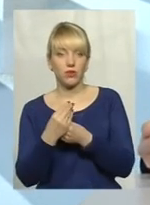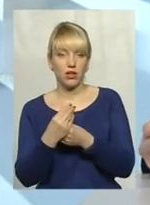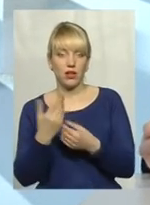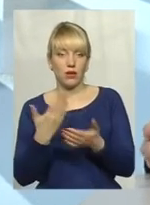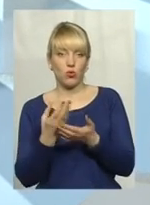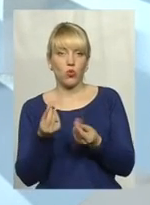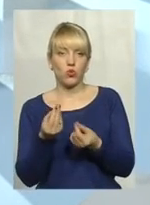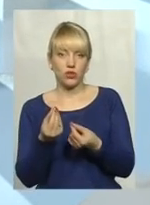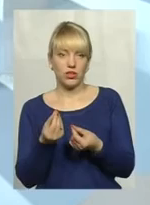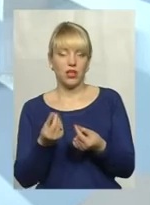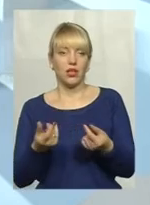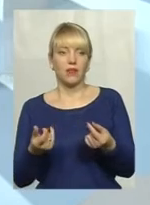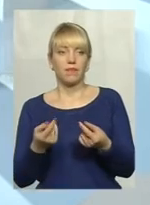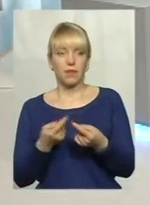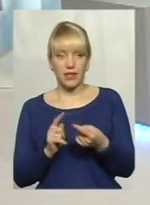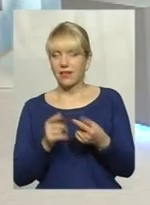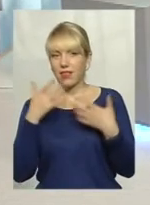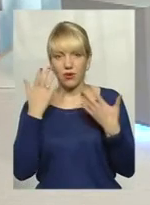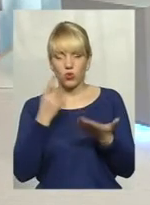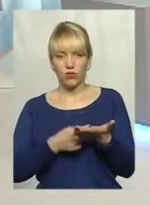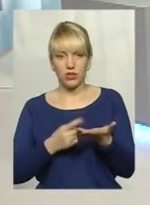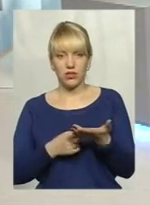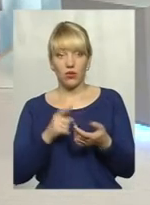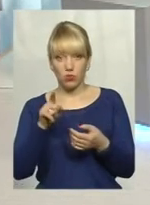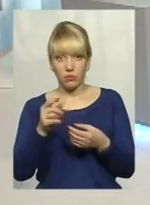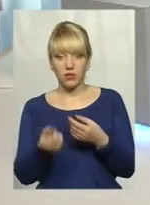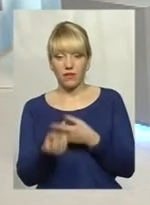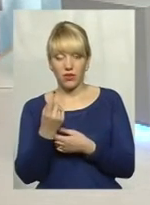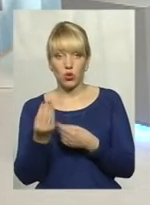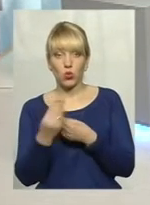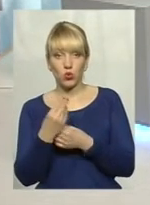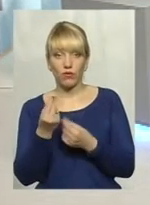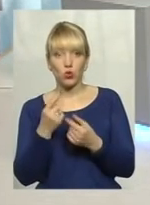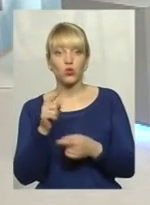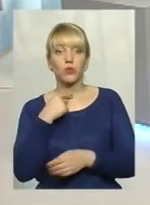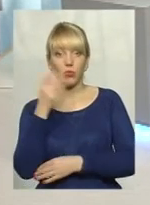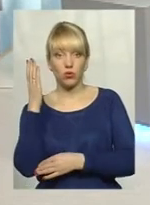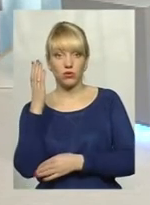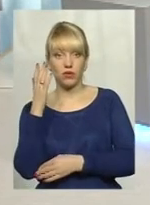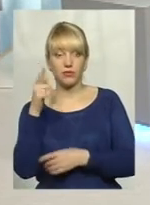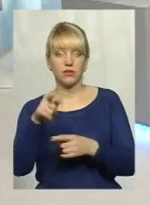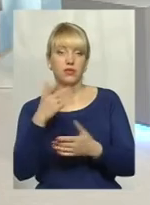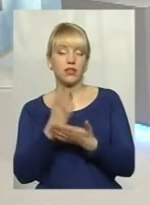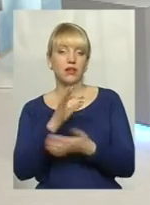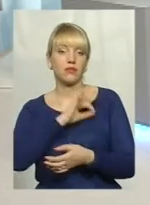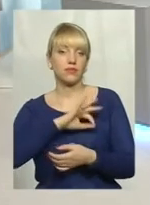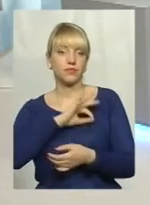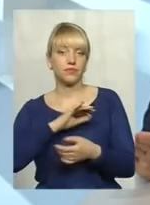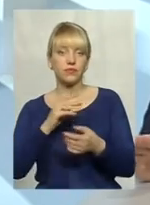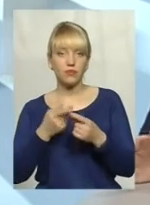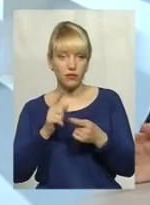додаткові кошти, зазвичай, ну, це найлегше доводиться. Тобто в тебе з'явились додаткові кошти від того, що ти проголосував. В тебе конфлікт інтересів.